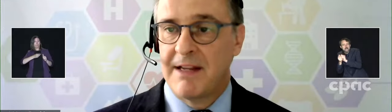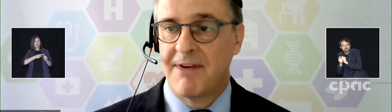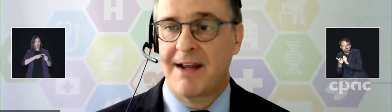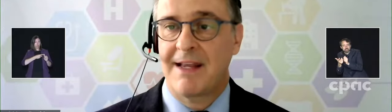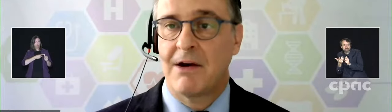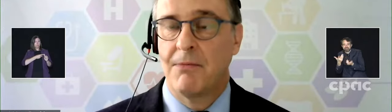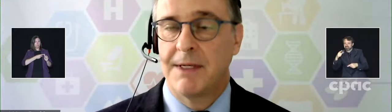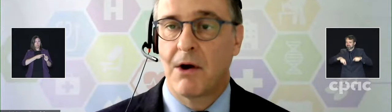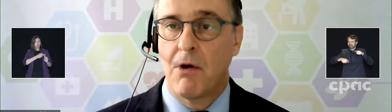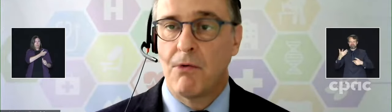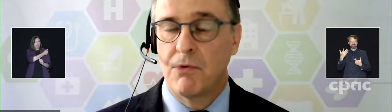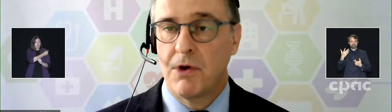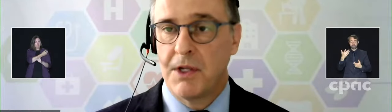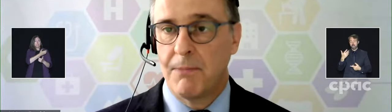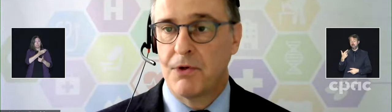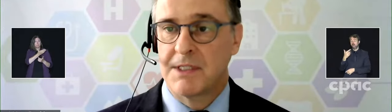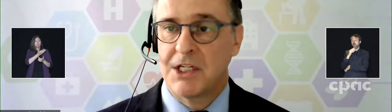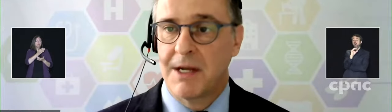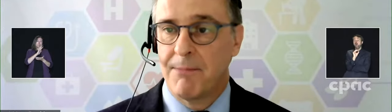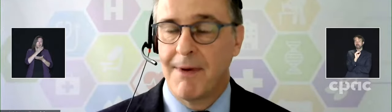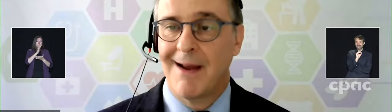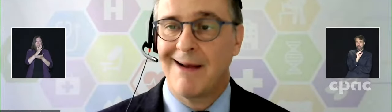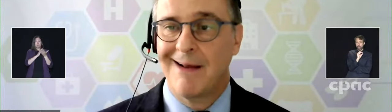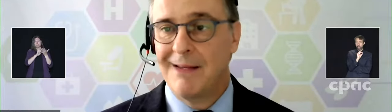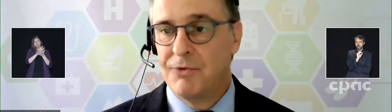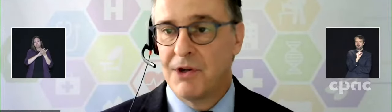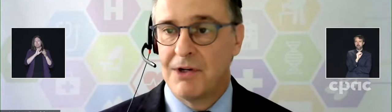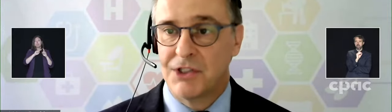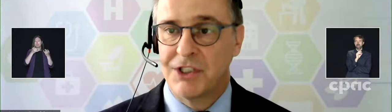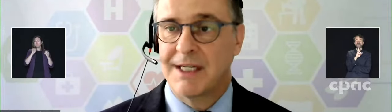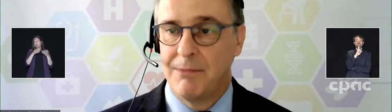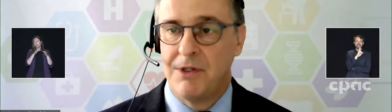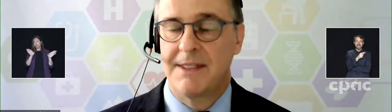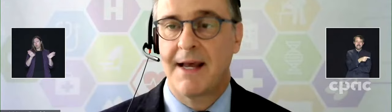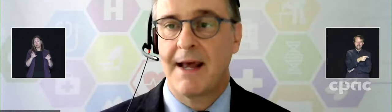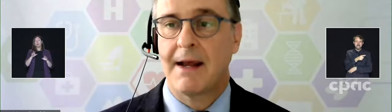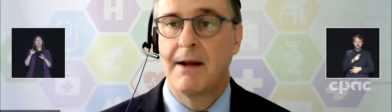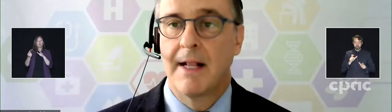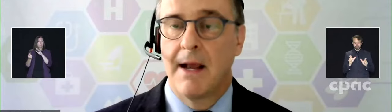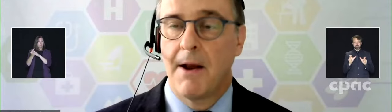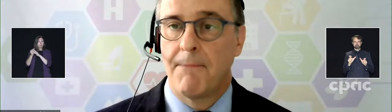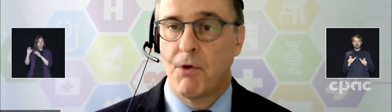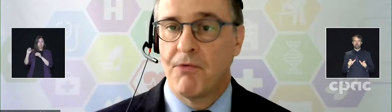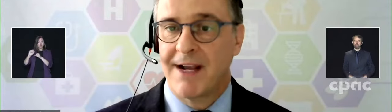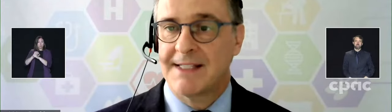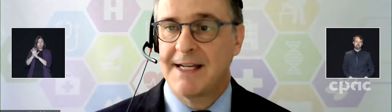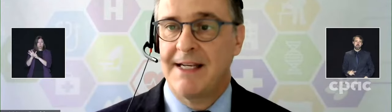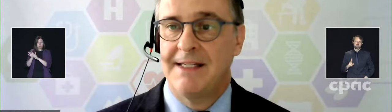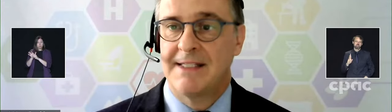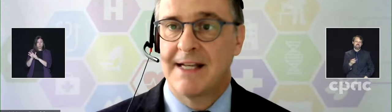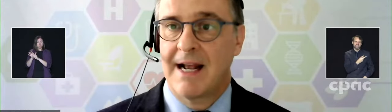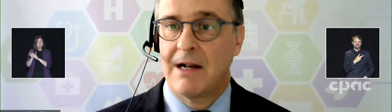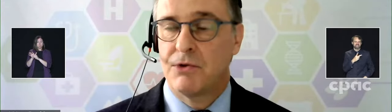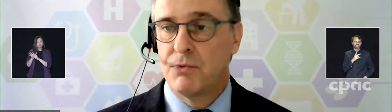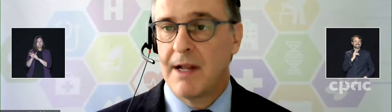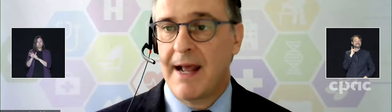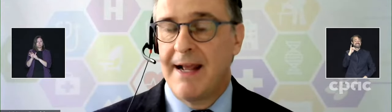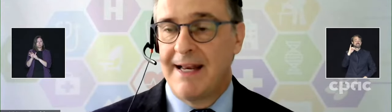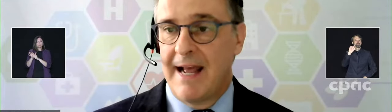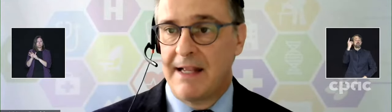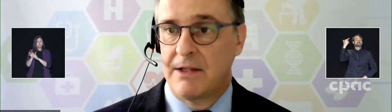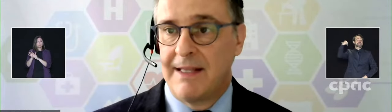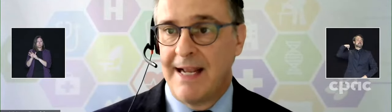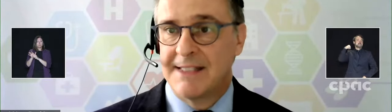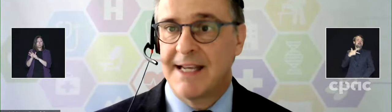arrivent les variants Omicron où là, il y a plus d'échappements immunologiques, immunitaires au vaccin initial, d'où